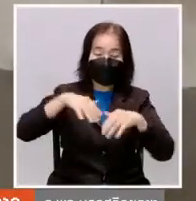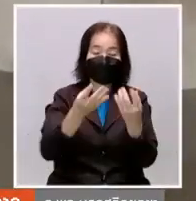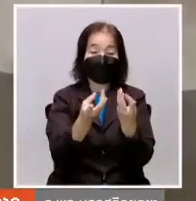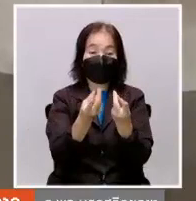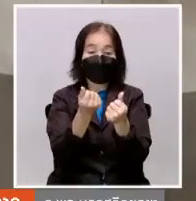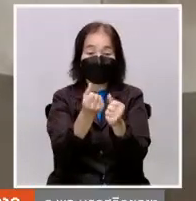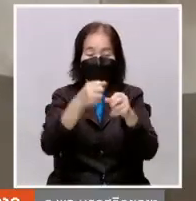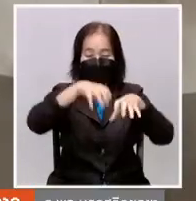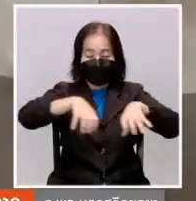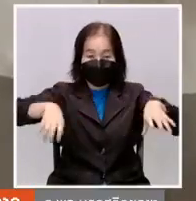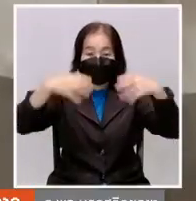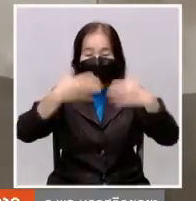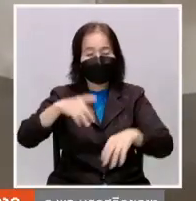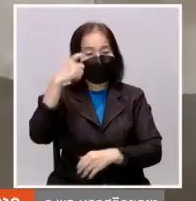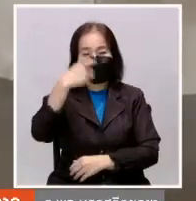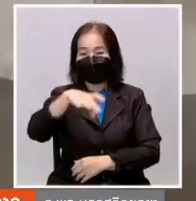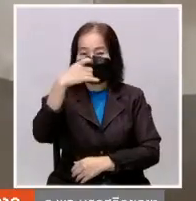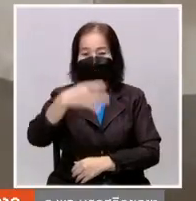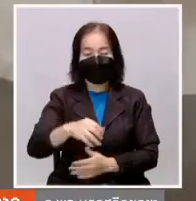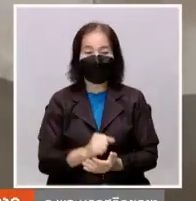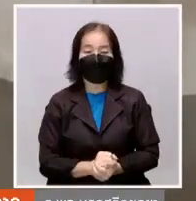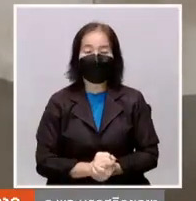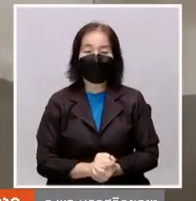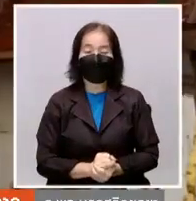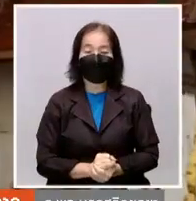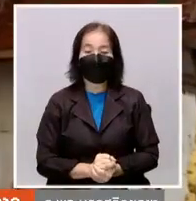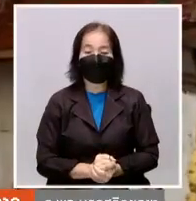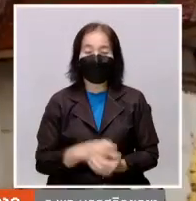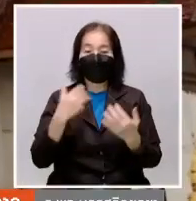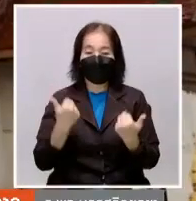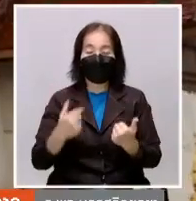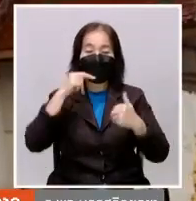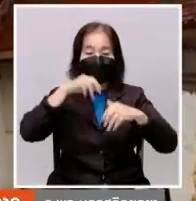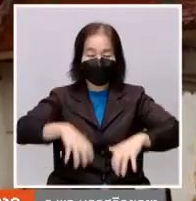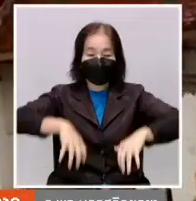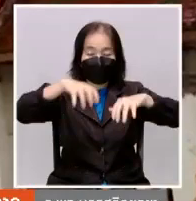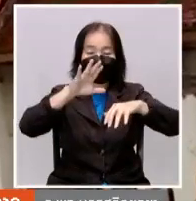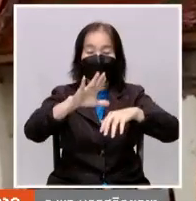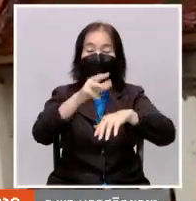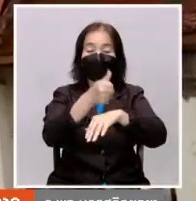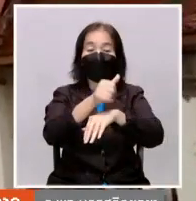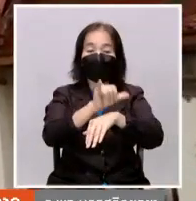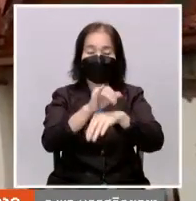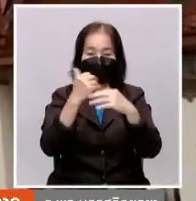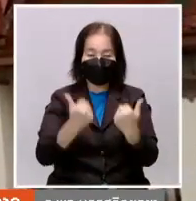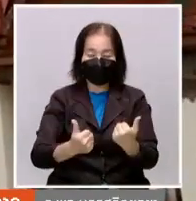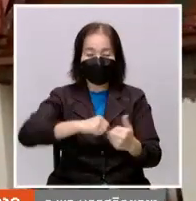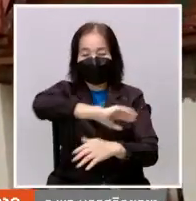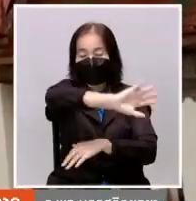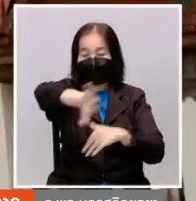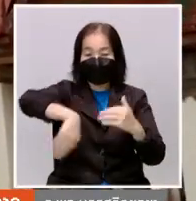ที่เตรียมเอาไว้เนี่ยใช้การไม่ได้เลยนะคะเอาไม่อยู่จริงๆส่วนสถานการณ์น้ำท่วมในจังหวัดพระนครศรีอยุธยาภาพรวมต